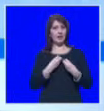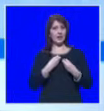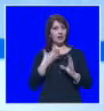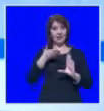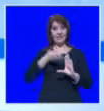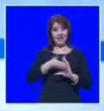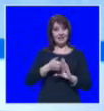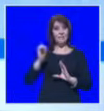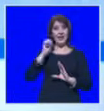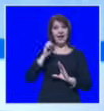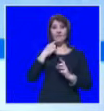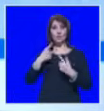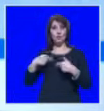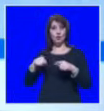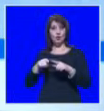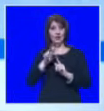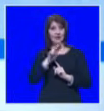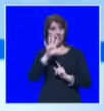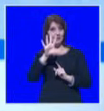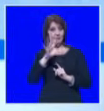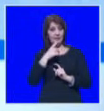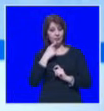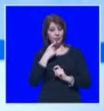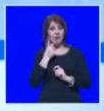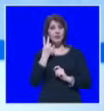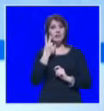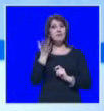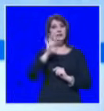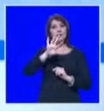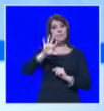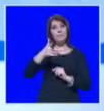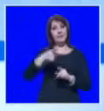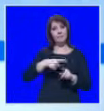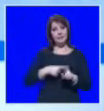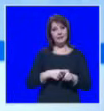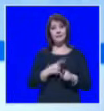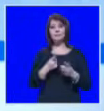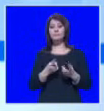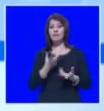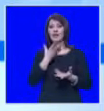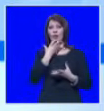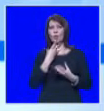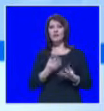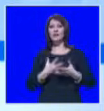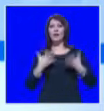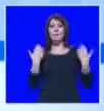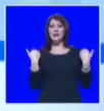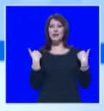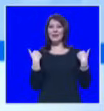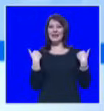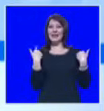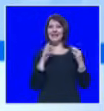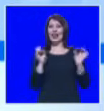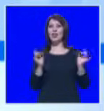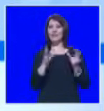влезем в еврозоната от 2025-та, е само след 5 месеца. Към така хубавата за голяма част от студентите новина, че няма